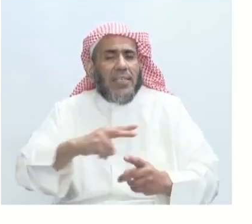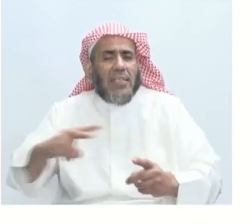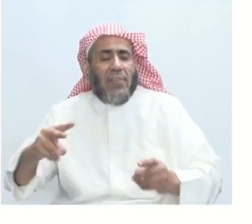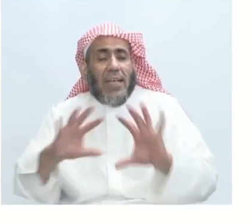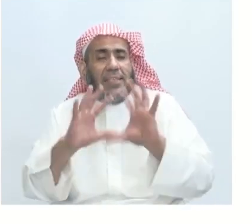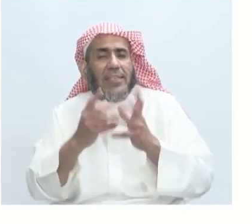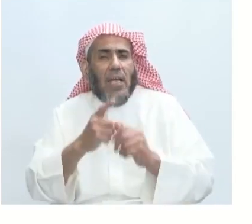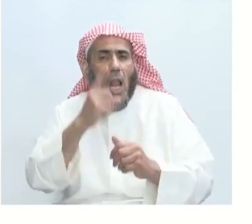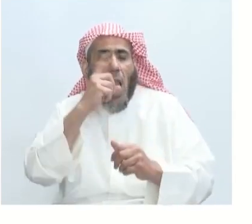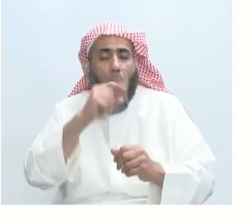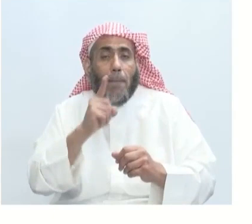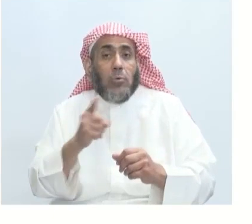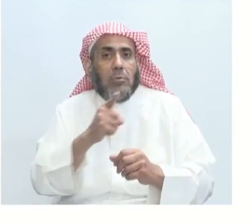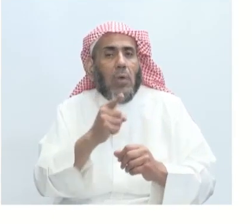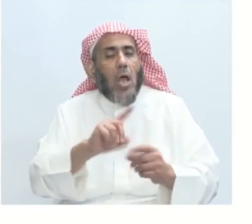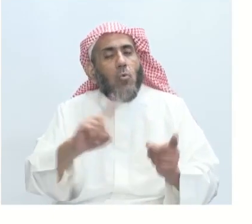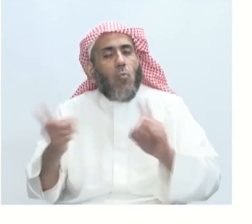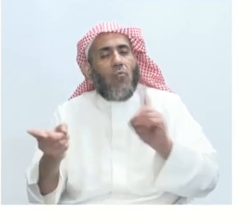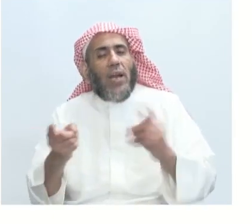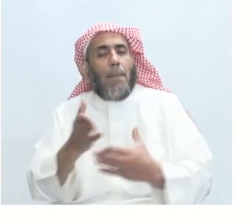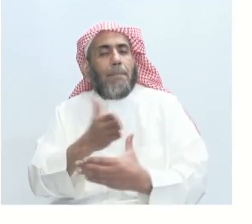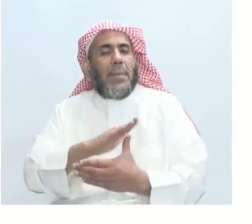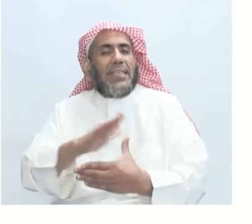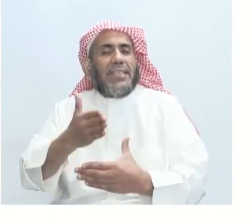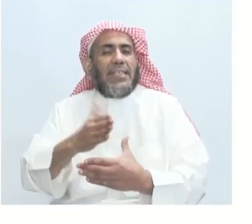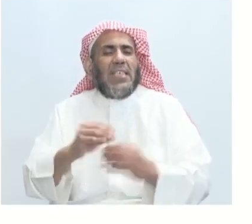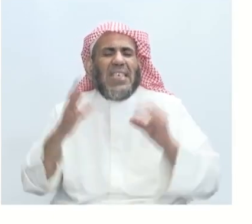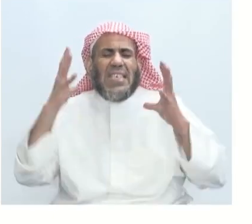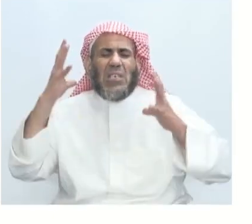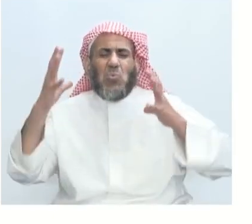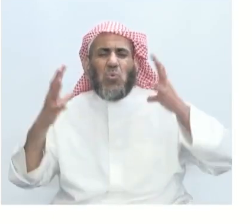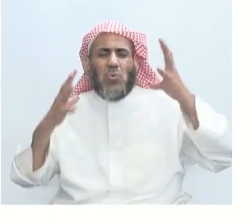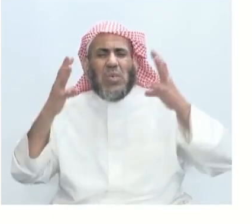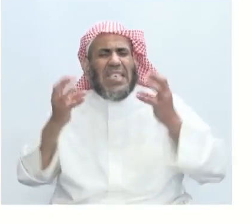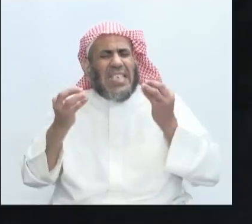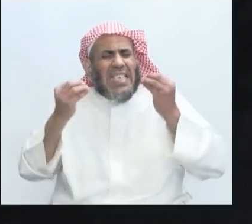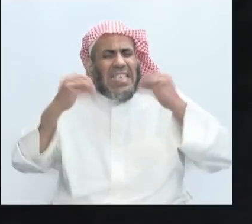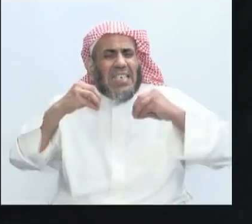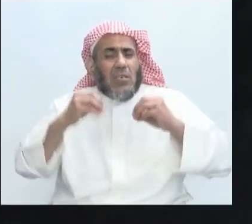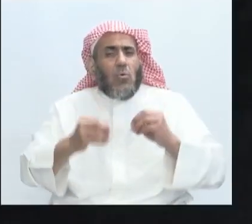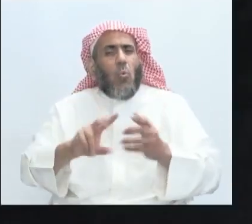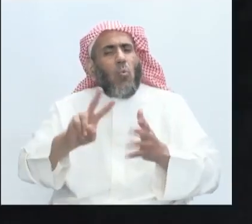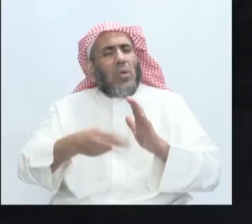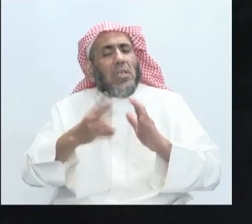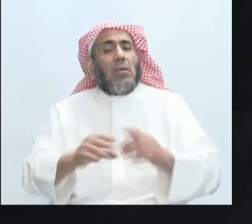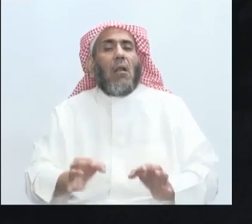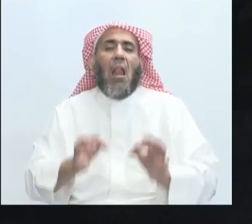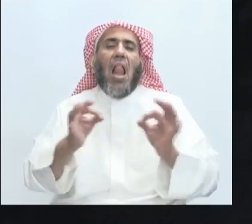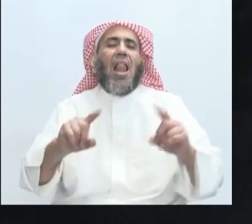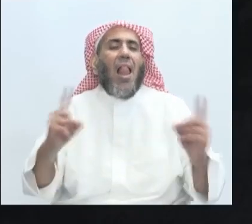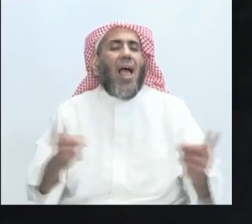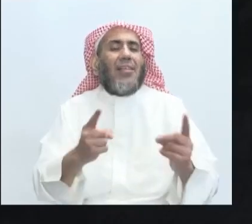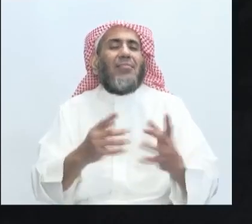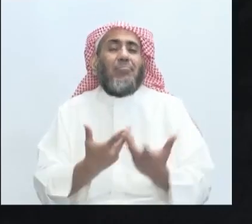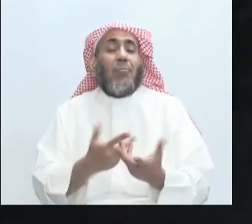الصفات فلا بد ان نفرق بين الوسواس القهري والتكرار الاعتيادي او في الحالات